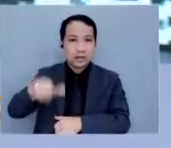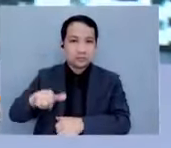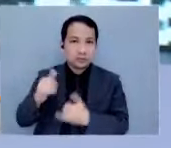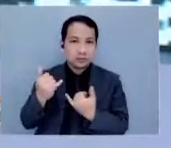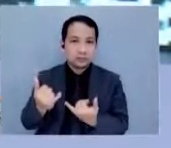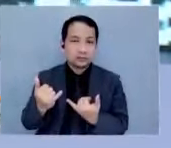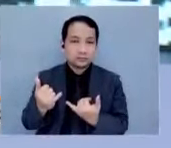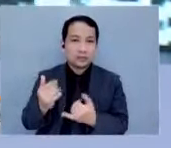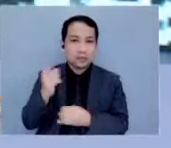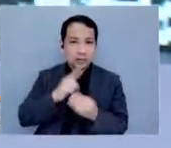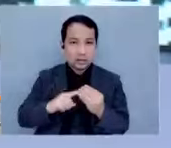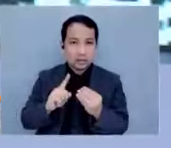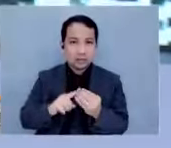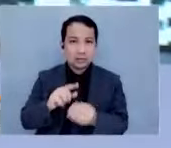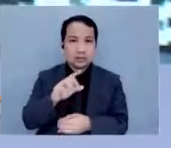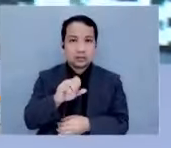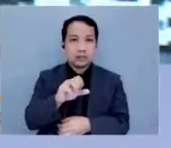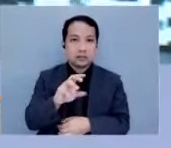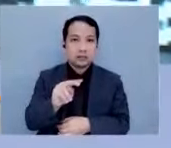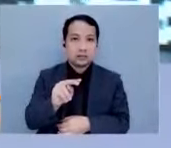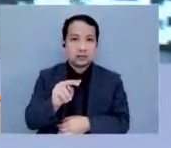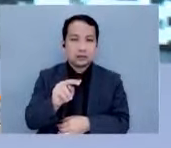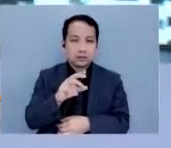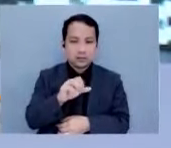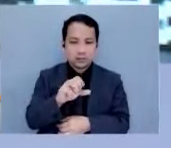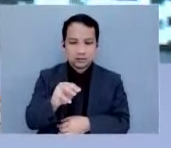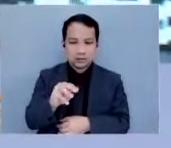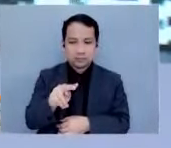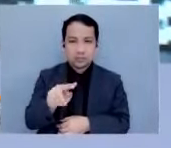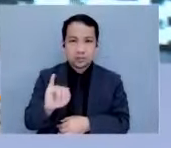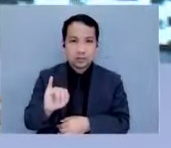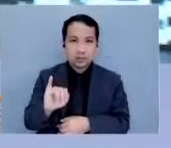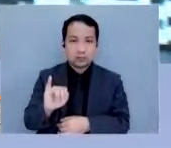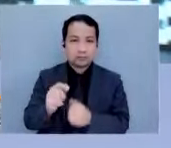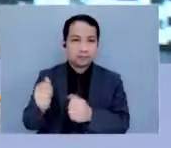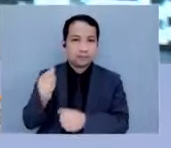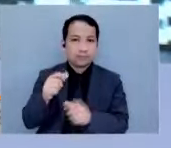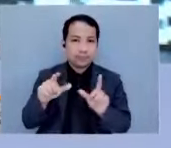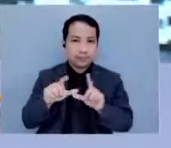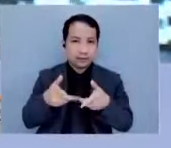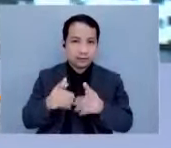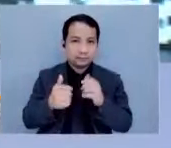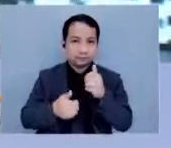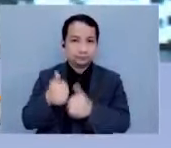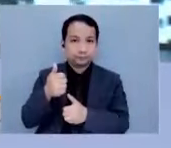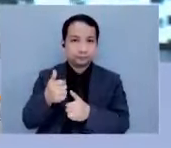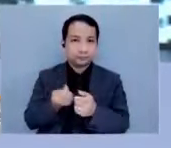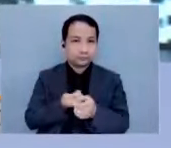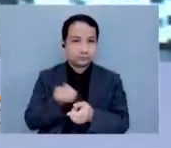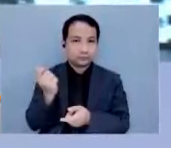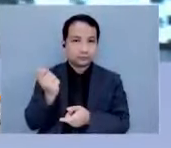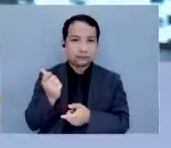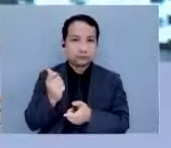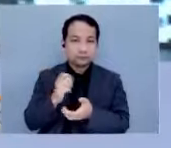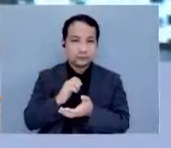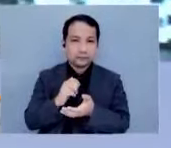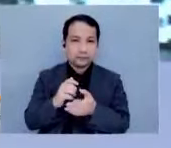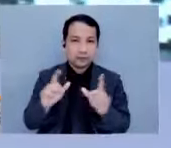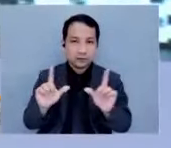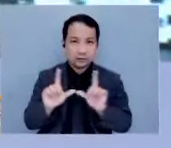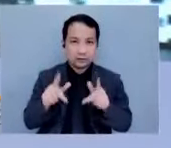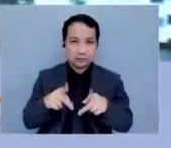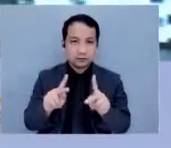ukol sa SMNI franchise. Lusot na rin sa House Committee ang panukalang i-revoke o bawiin ang prangkisa ng